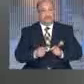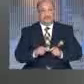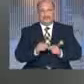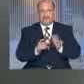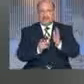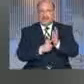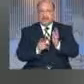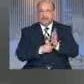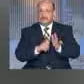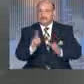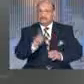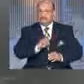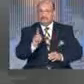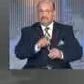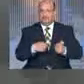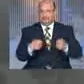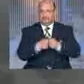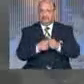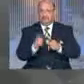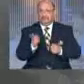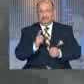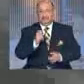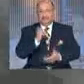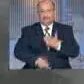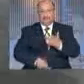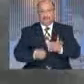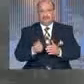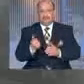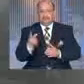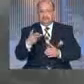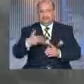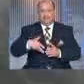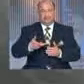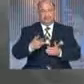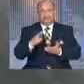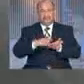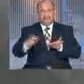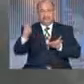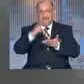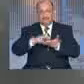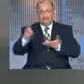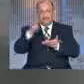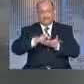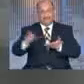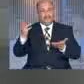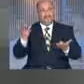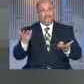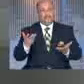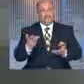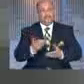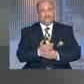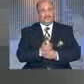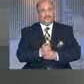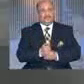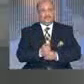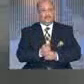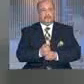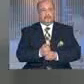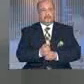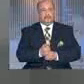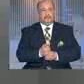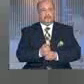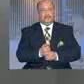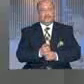كبيره، احنا تو ما احناش لاقيين رواحنا بالغلام تاع معدات الصيد البحري والغلام تاع المازوت. اما البحر